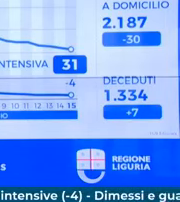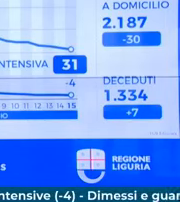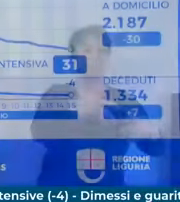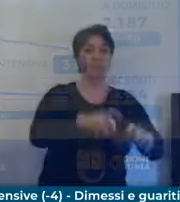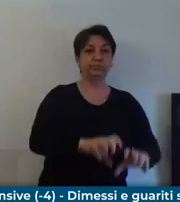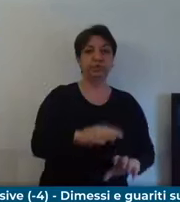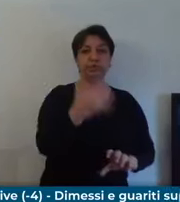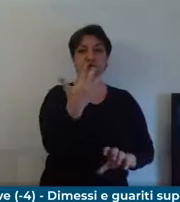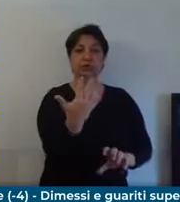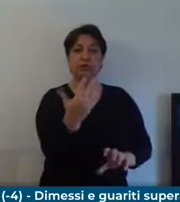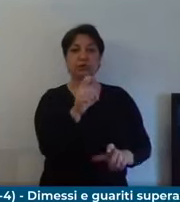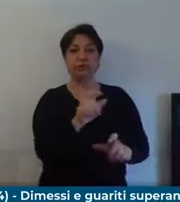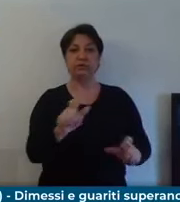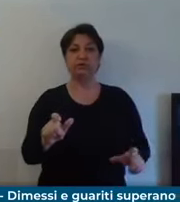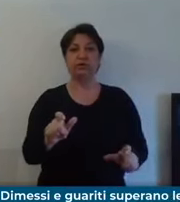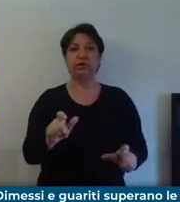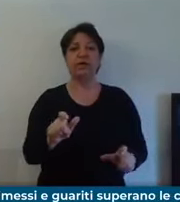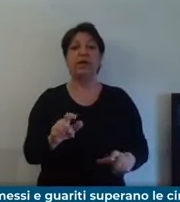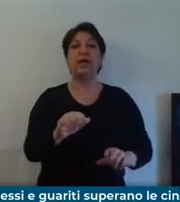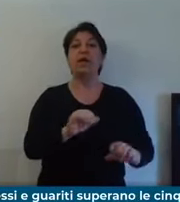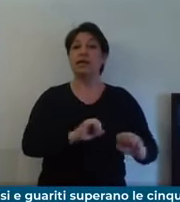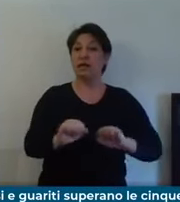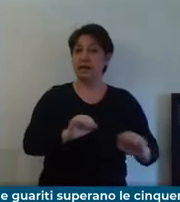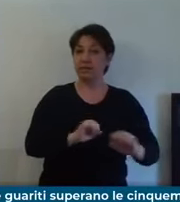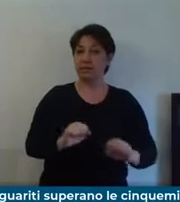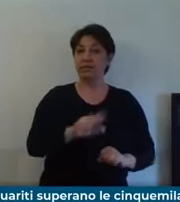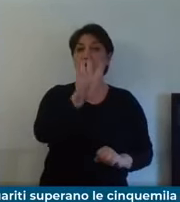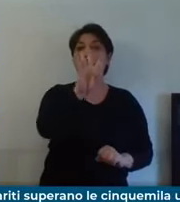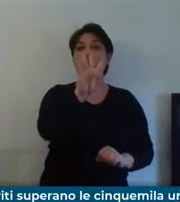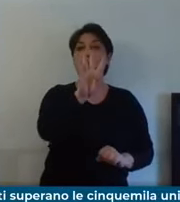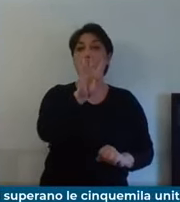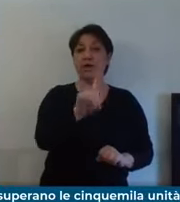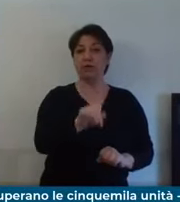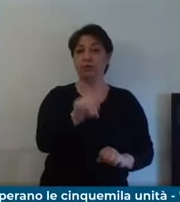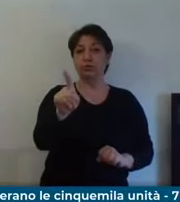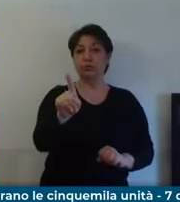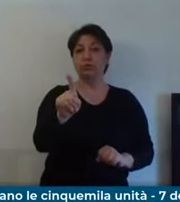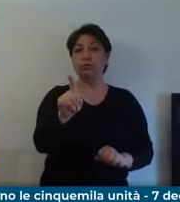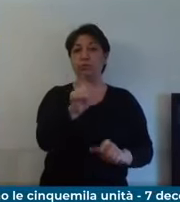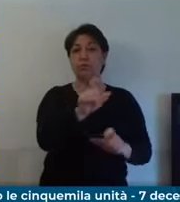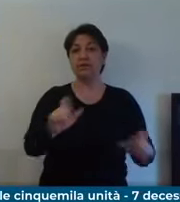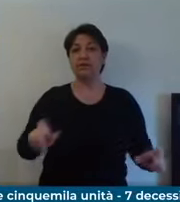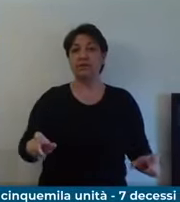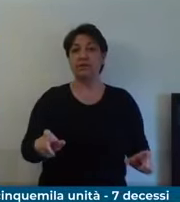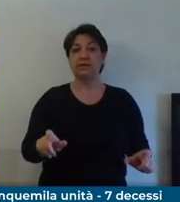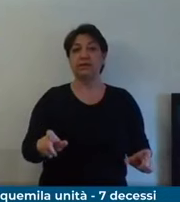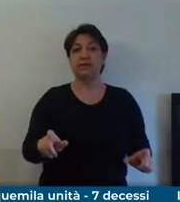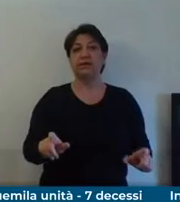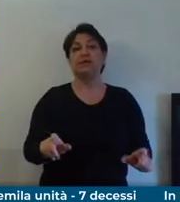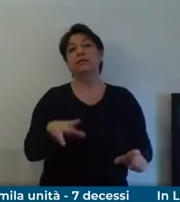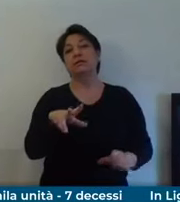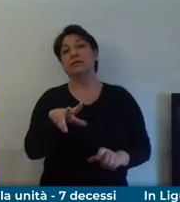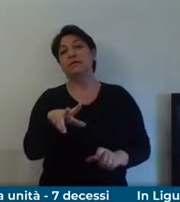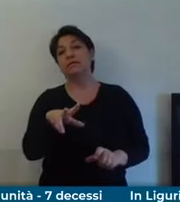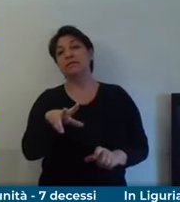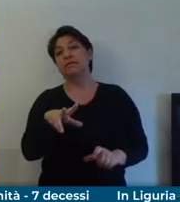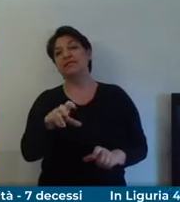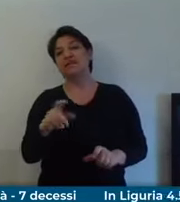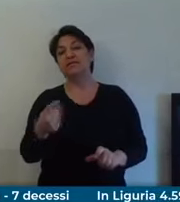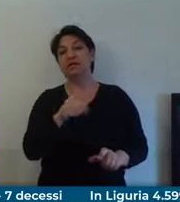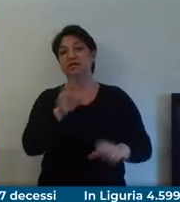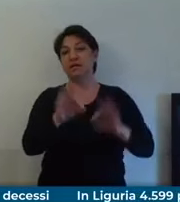pazienti. L'ASL 5 sono 41 pazienti, 4 terapie intensive aumentano di 1. In